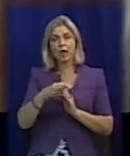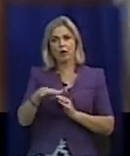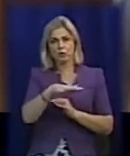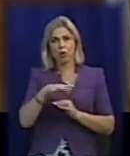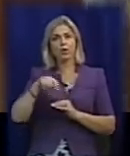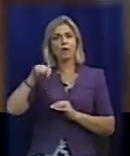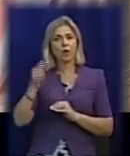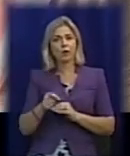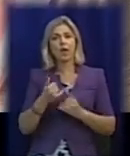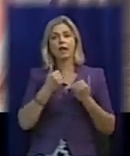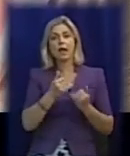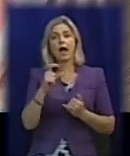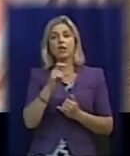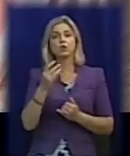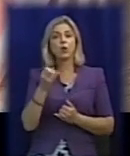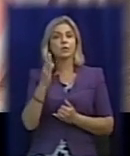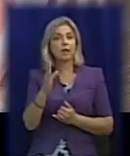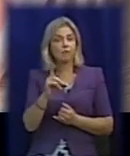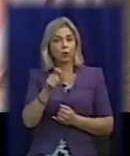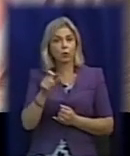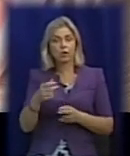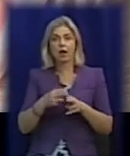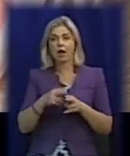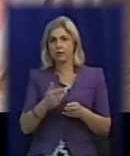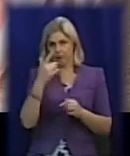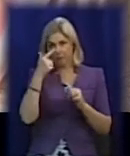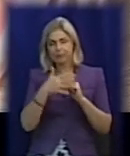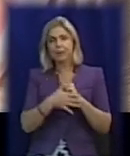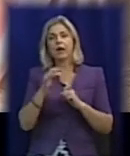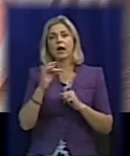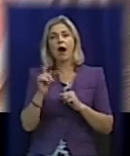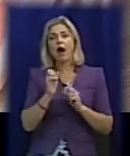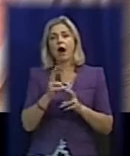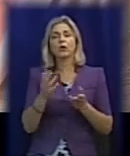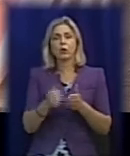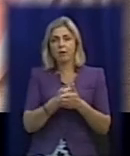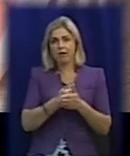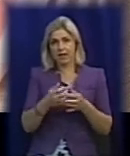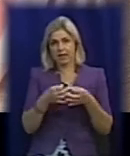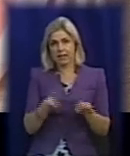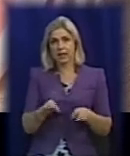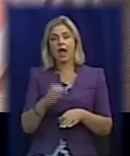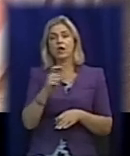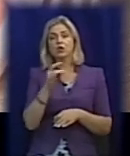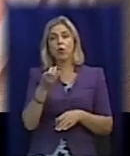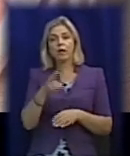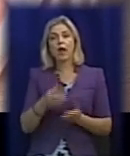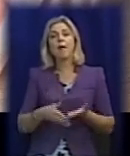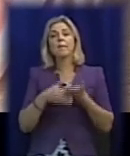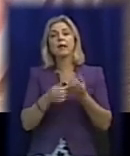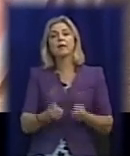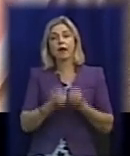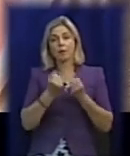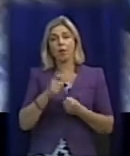це нагадування, якою високою є ціна здобуття незалежності. Естонія підтримує Україну і готова й надалі